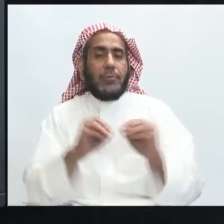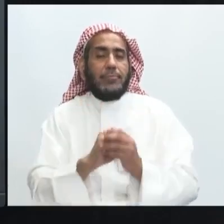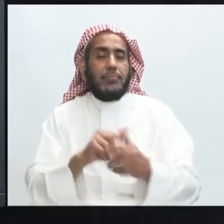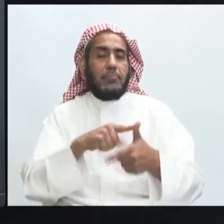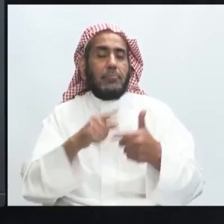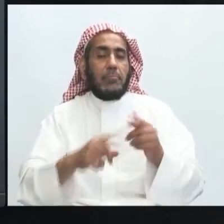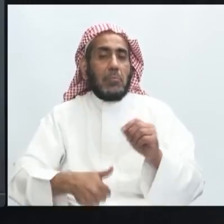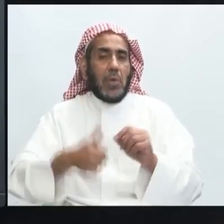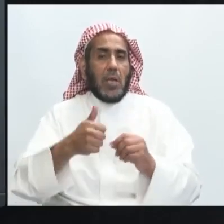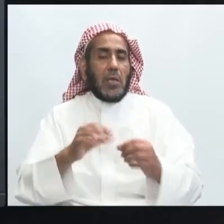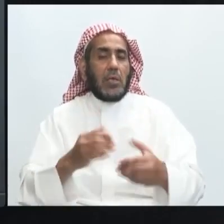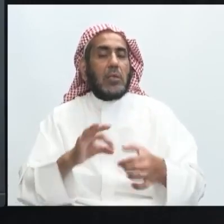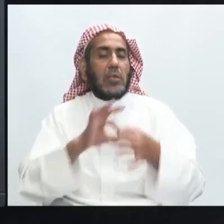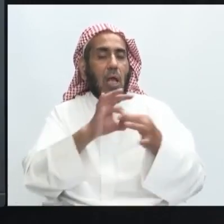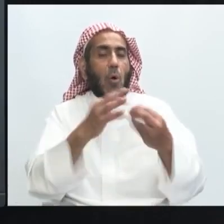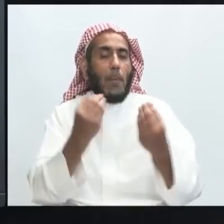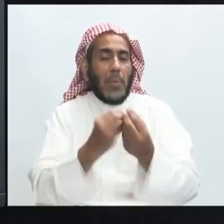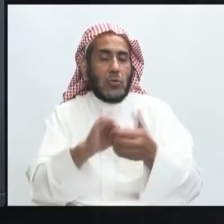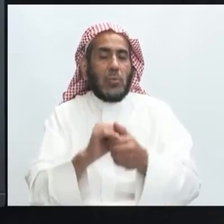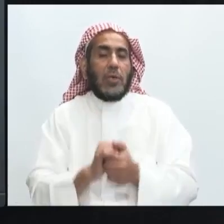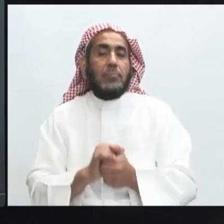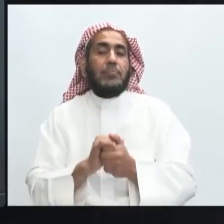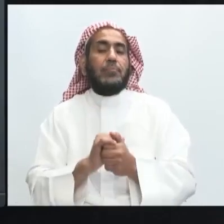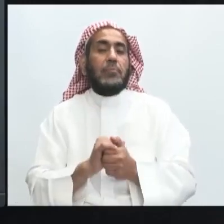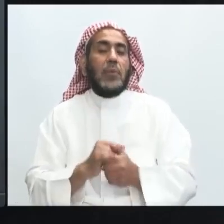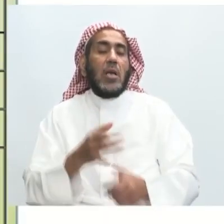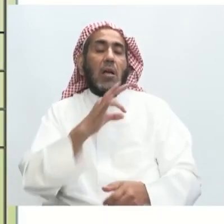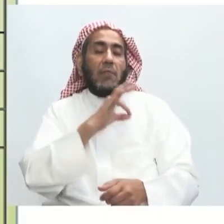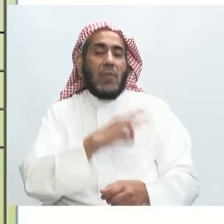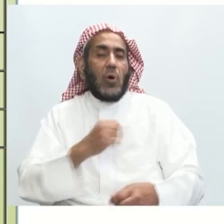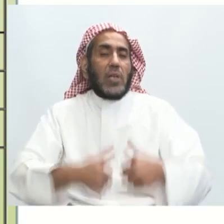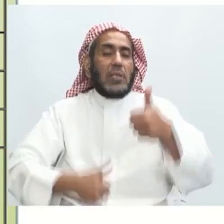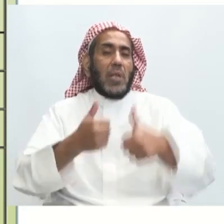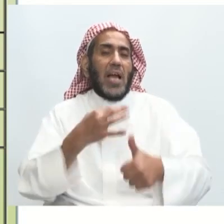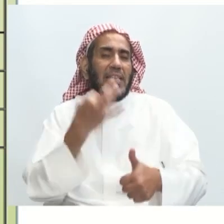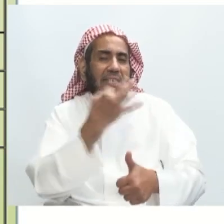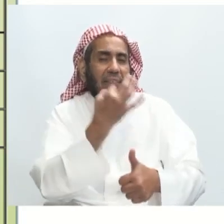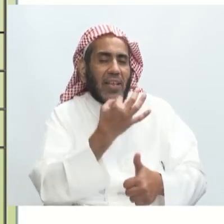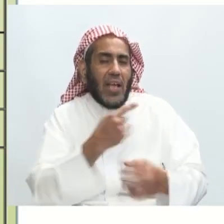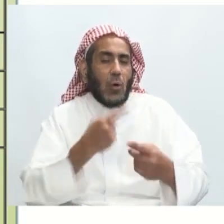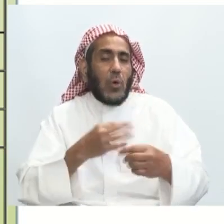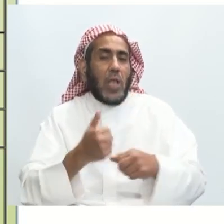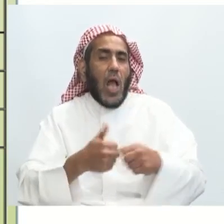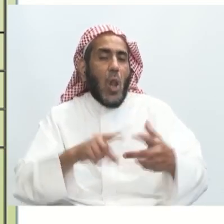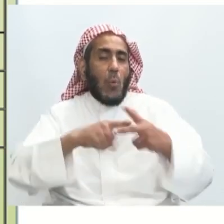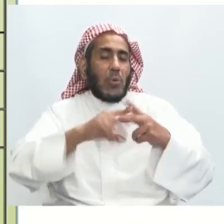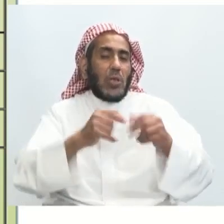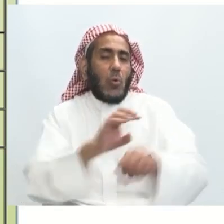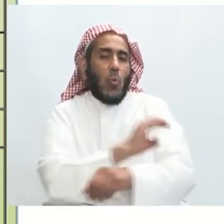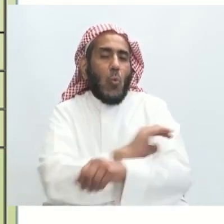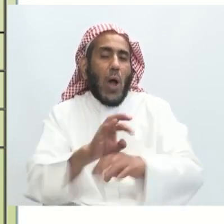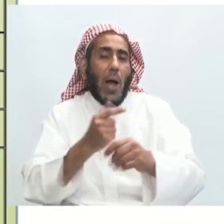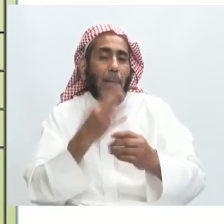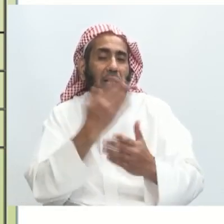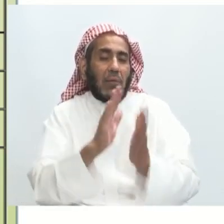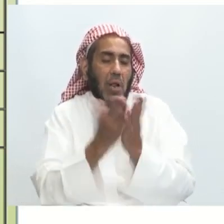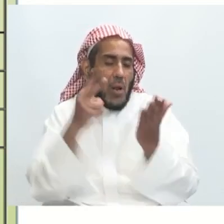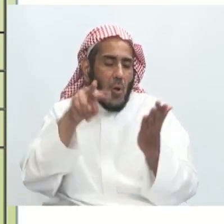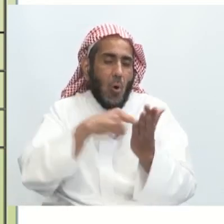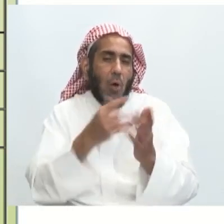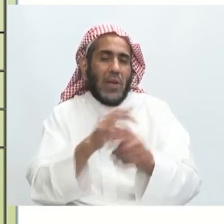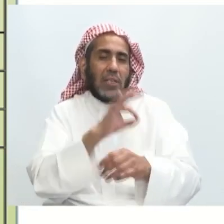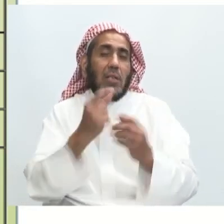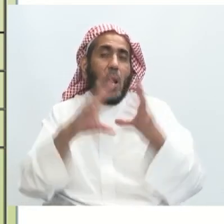بامكانك وان تاتي بذلك في فوائد امتحانات الشفهيه وتعلم التقنيه الحديثه واهميه الكتاب المقروء وفائده